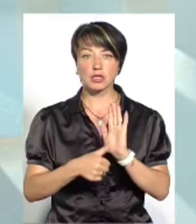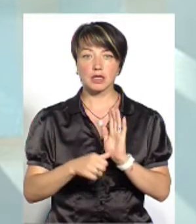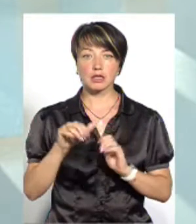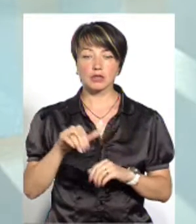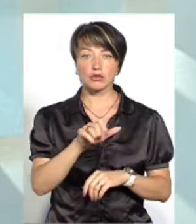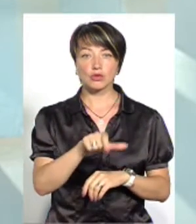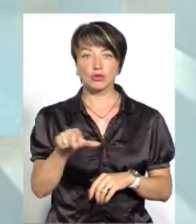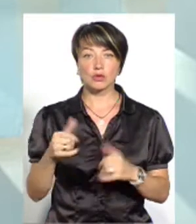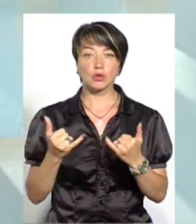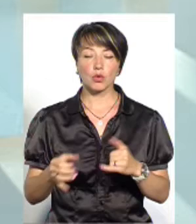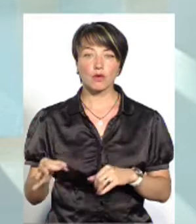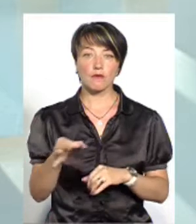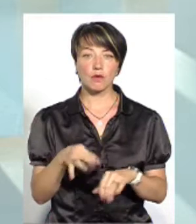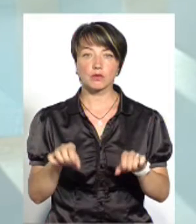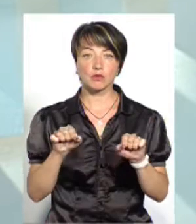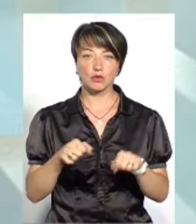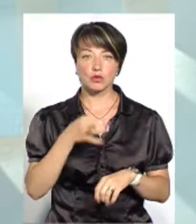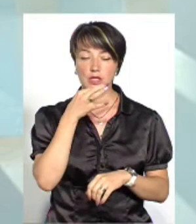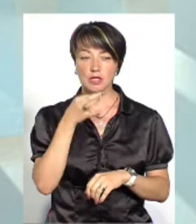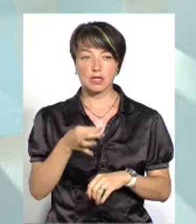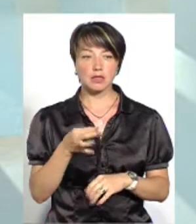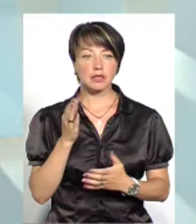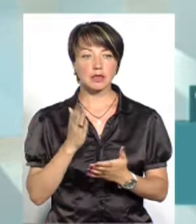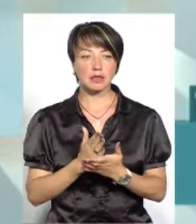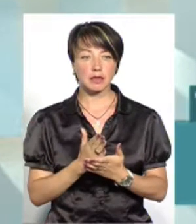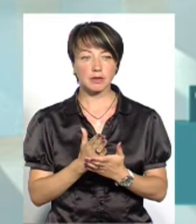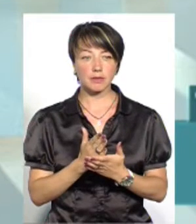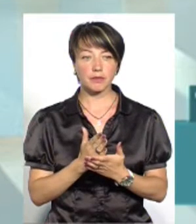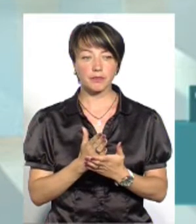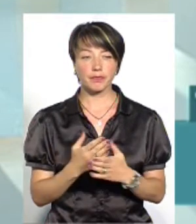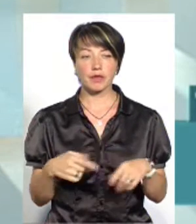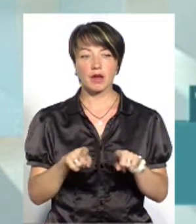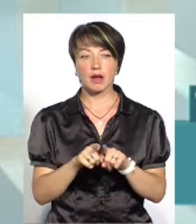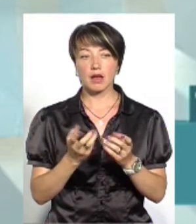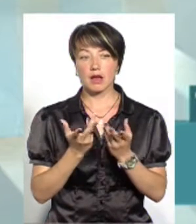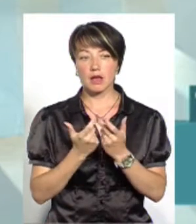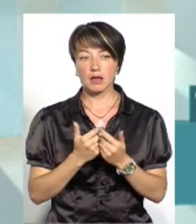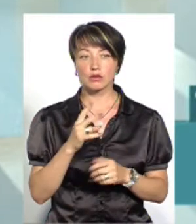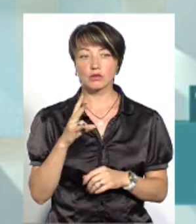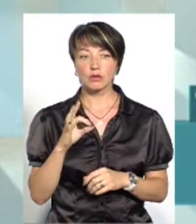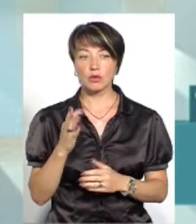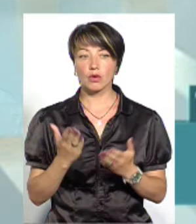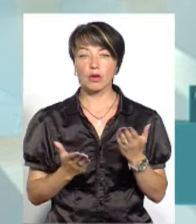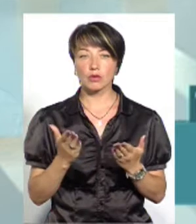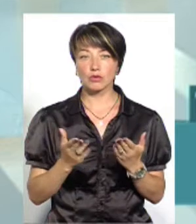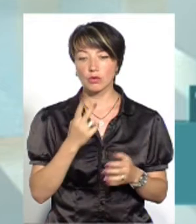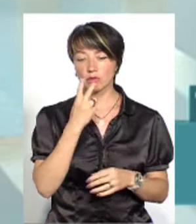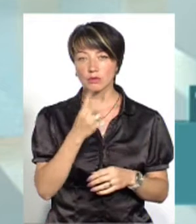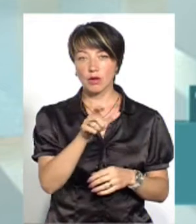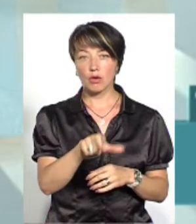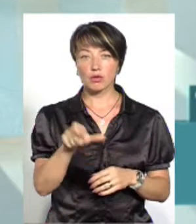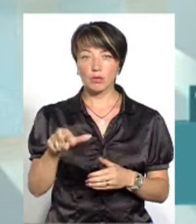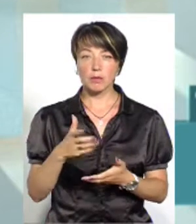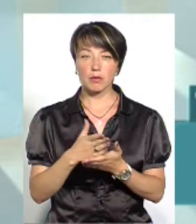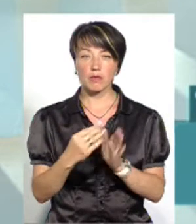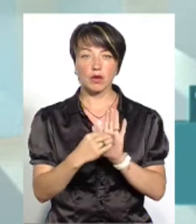І сьогодні в області ми можемо сказати, що є така кількість. Але якщо ми візьмемо по тих особах, які сьогодні